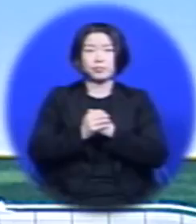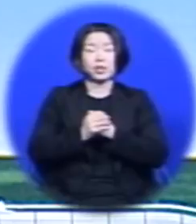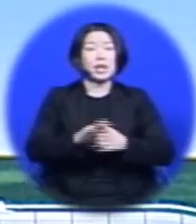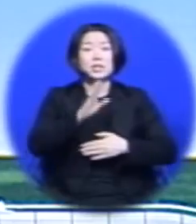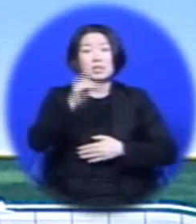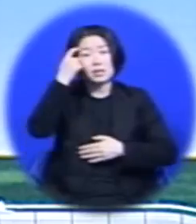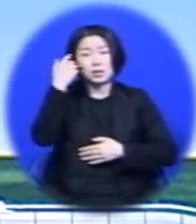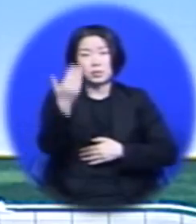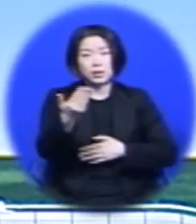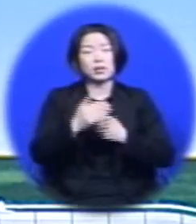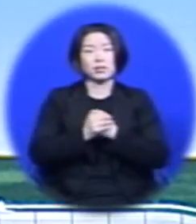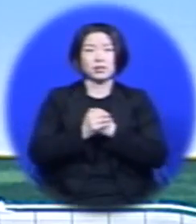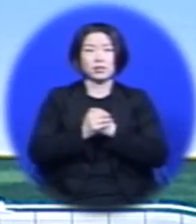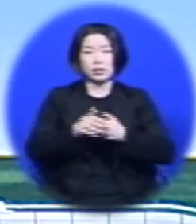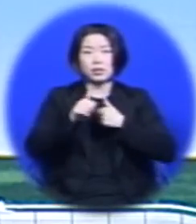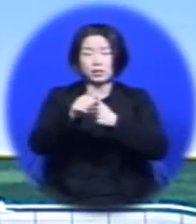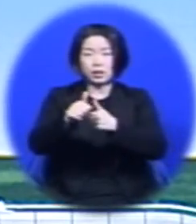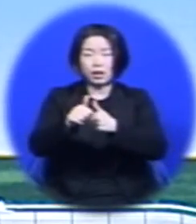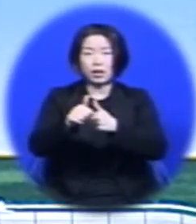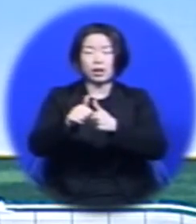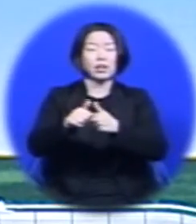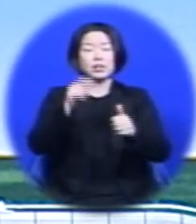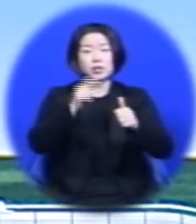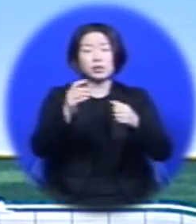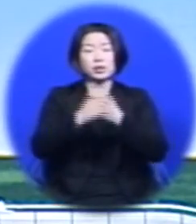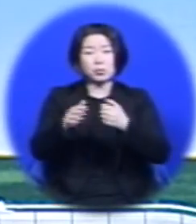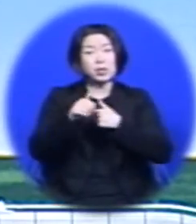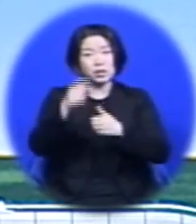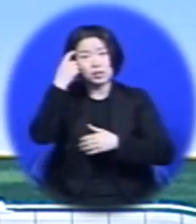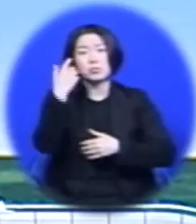진짜 입니까 따라 하라 그래서 따른 겁니까